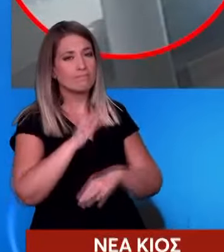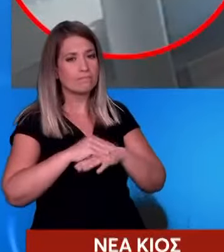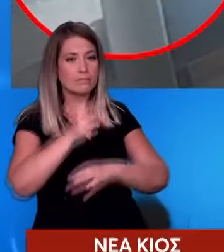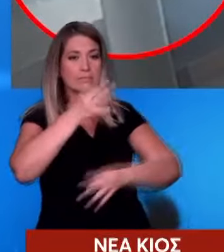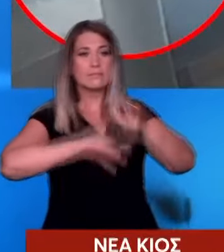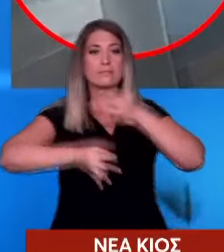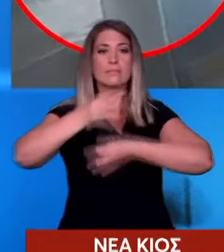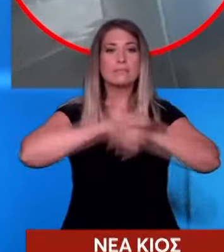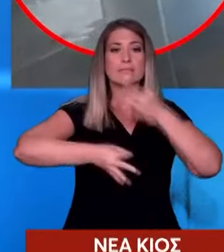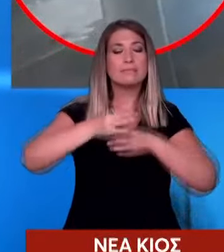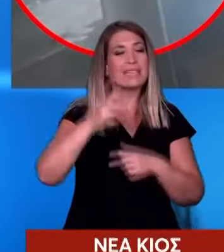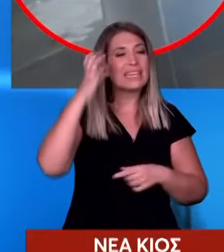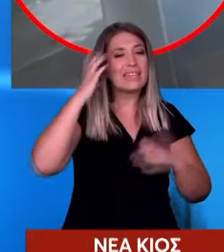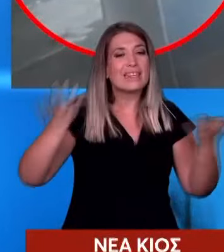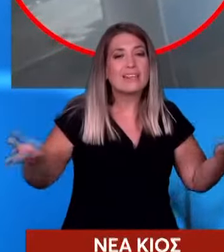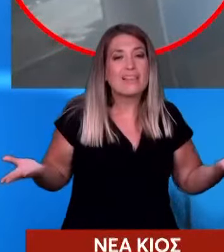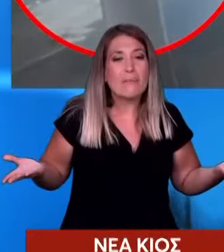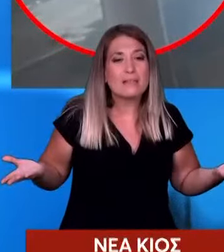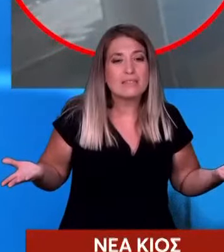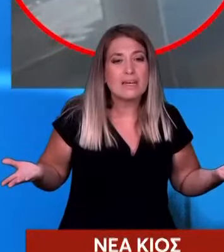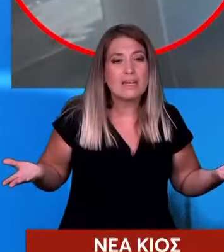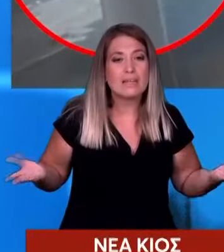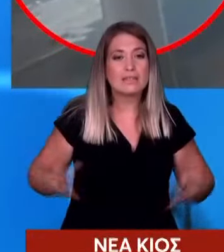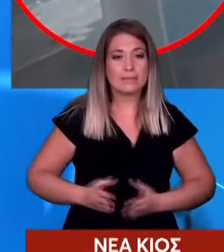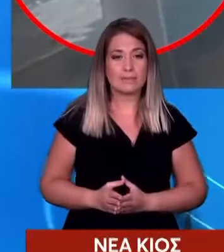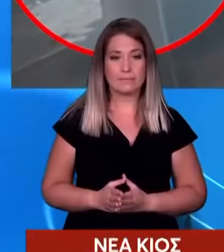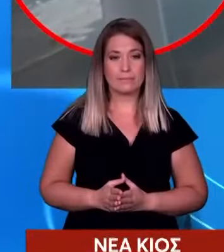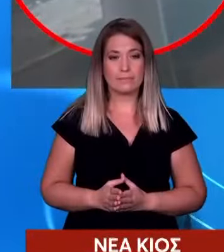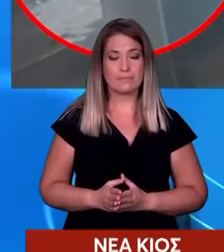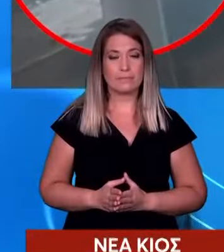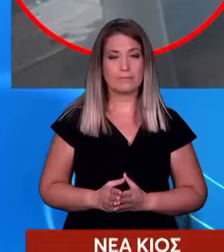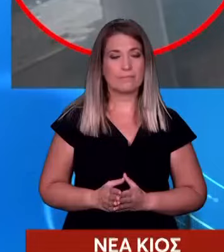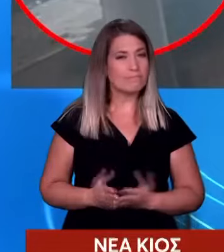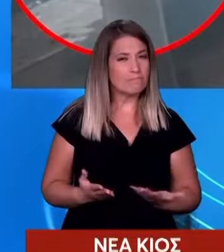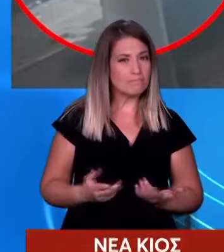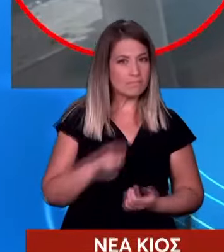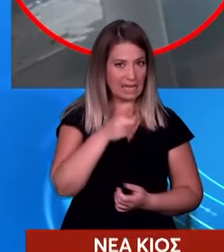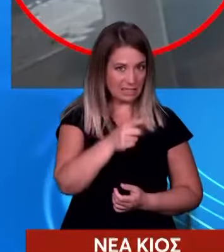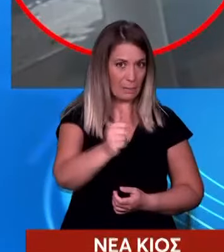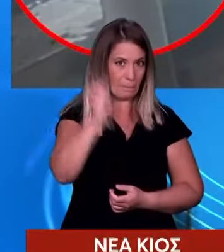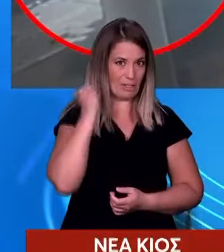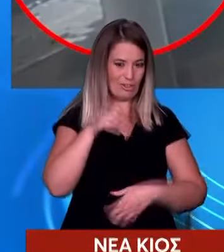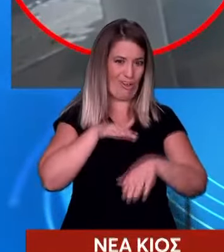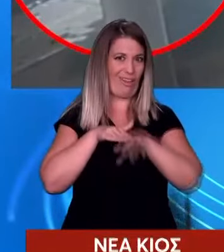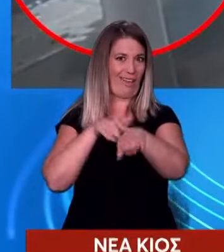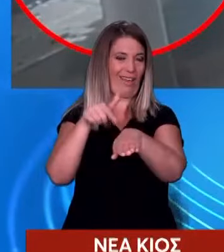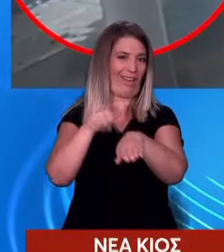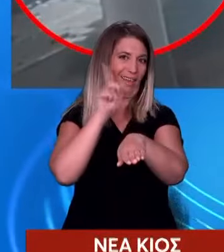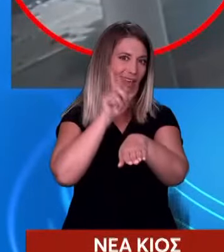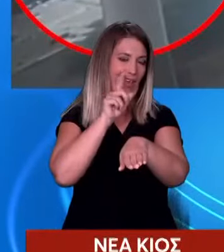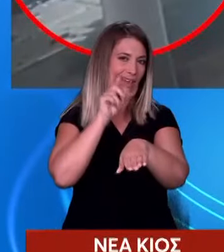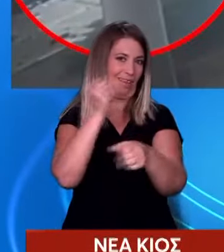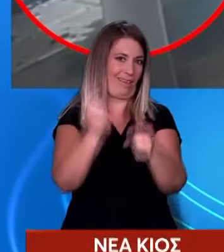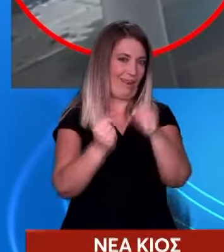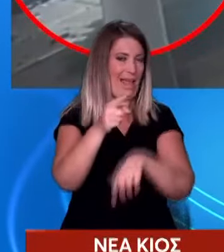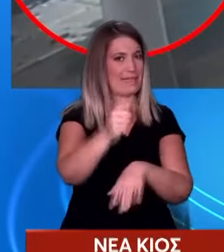θυμάσαι από αυτή τη στιγμή και τη σκηνή? Να θυμίσω ότι ο άνθρωπος που βλέπετε να είναι δίπλα στον Κυριάκο είναι ο οδηγός του δεύτερου αυτοκίνητου. Το πρώτο αυτοκίνητο είναι που οδηγεί